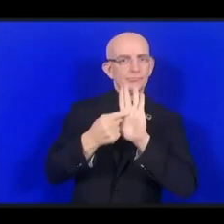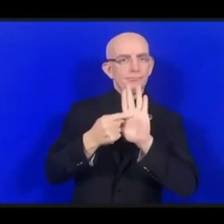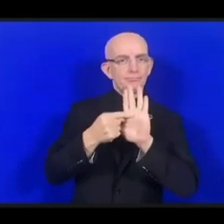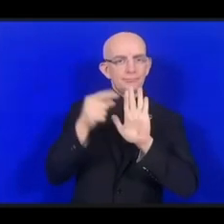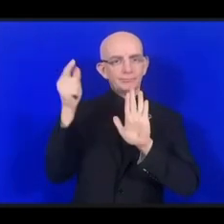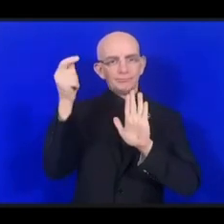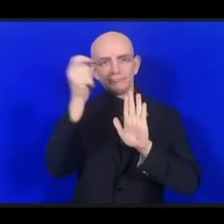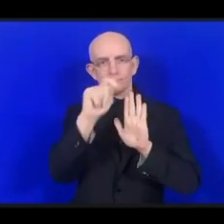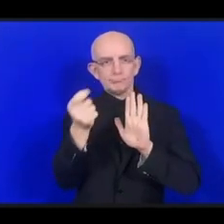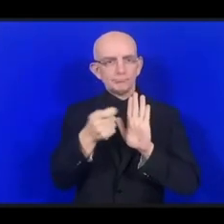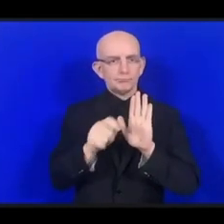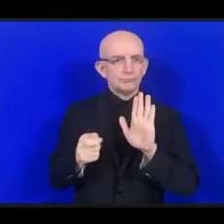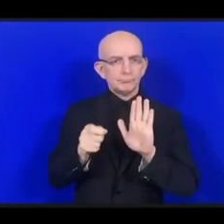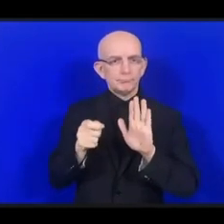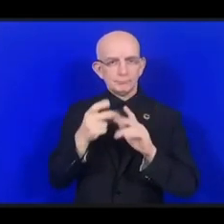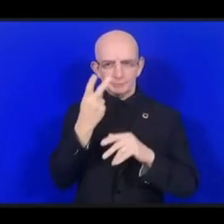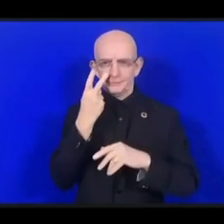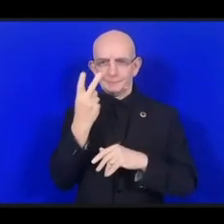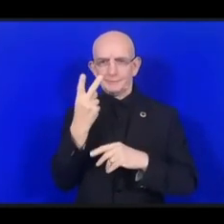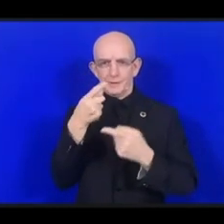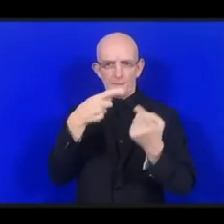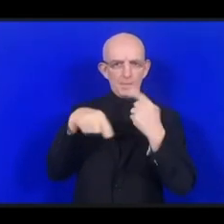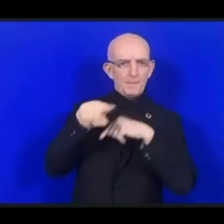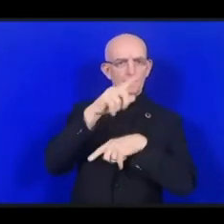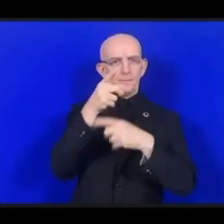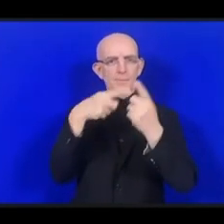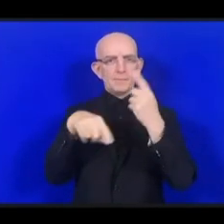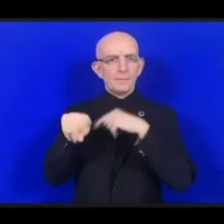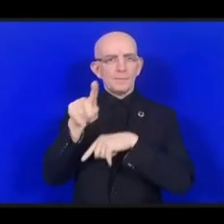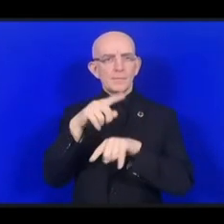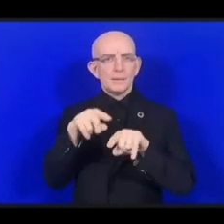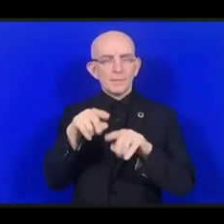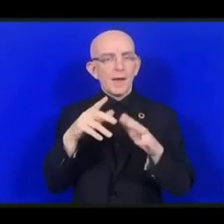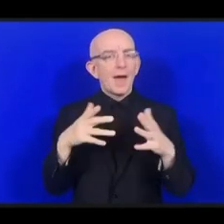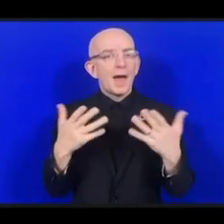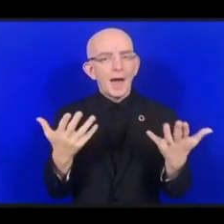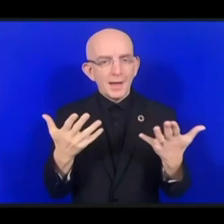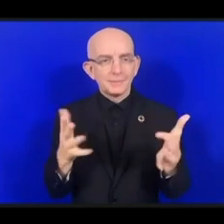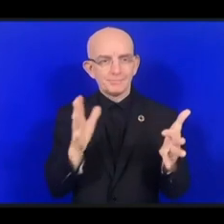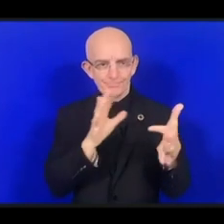والذي يرتبط بحرف التجميع